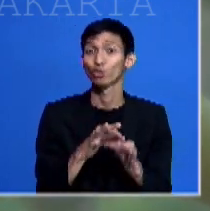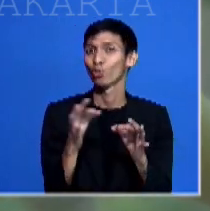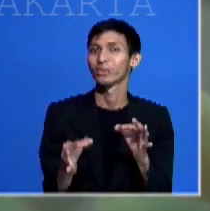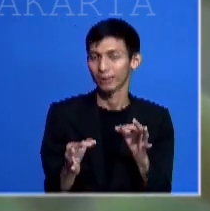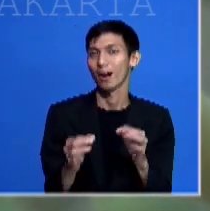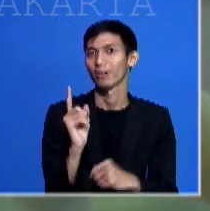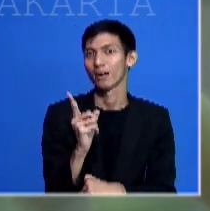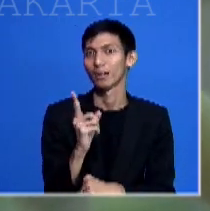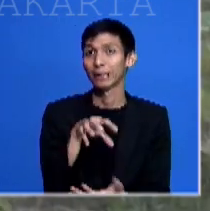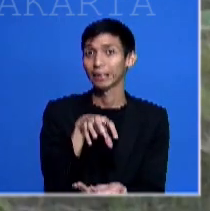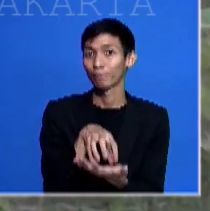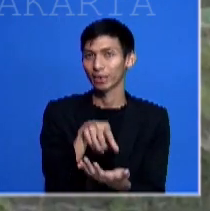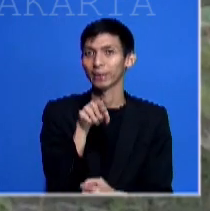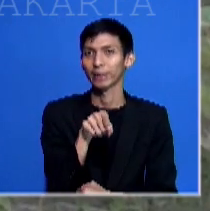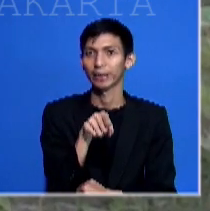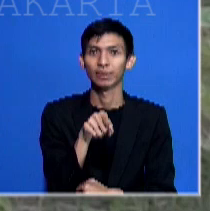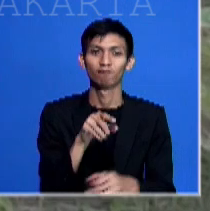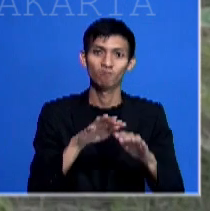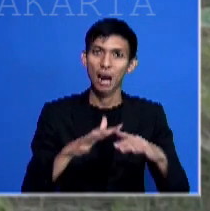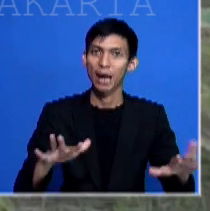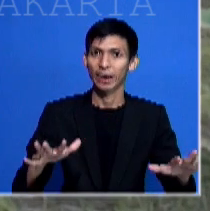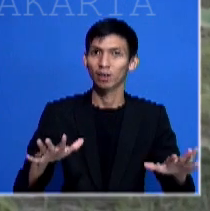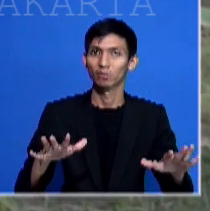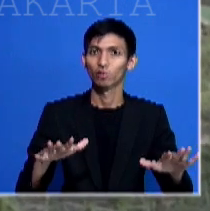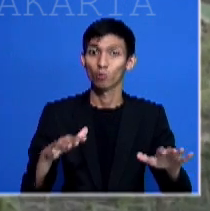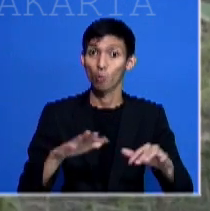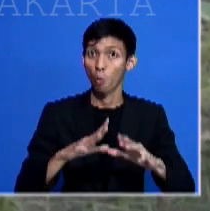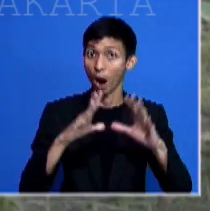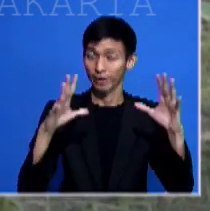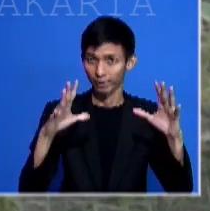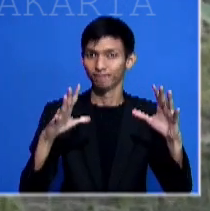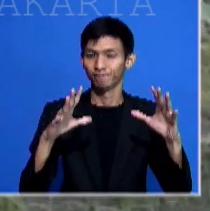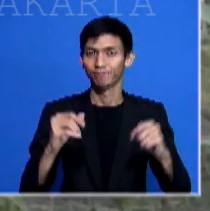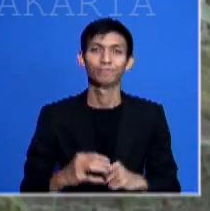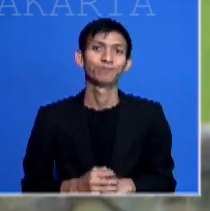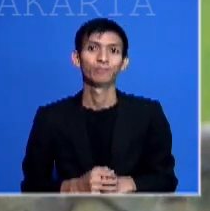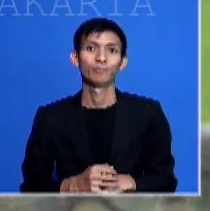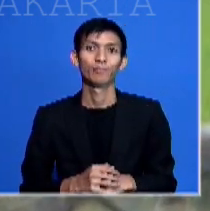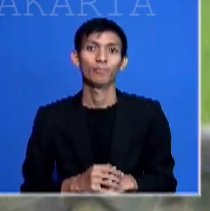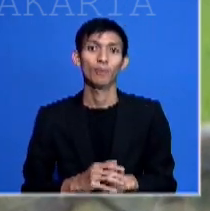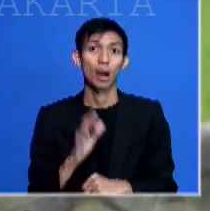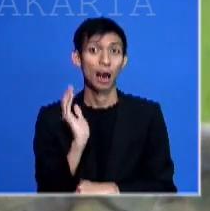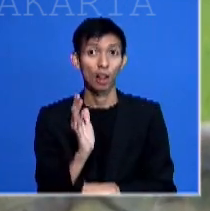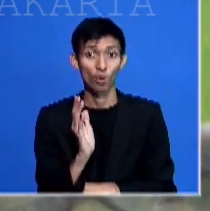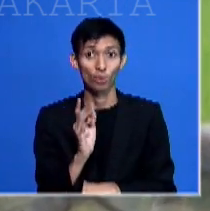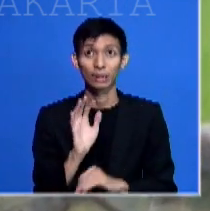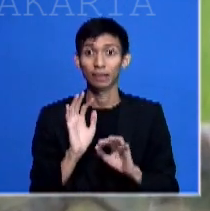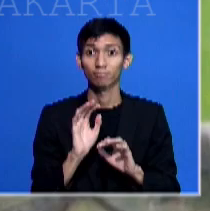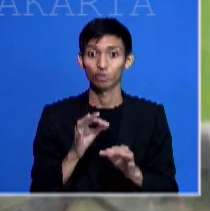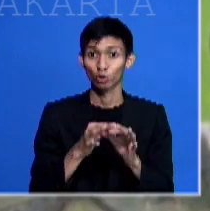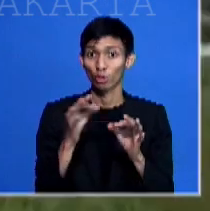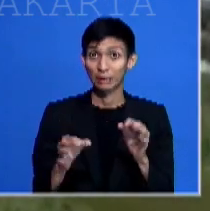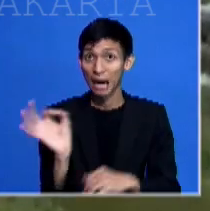papanipun menika pasudian toya injih tesih kadah. Piyambakipun ngrantam menawi mboten saged dipun awekani, tanaman kates menika badhe dipun